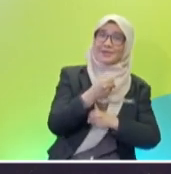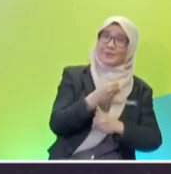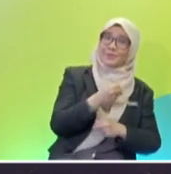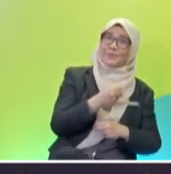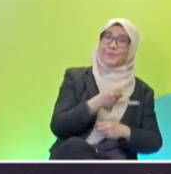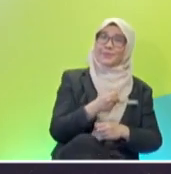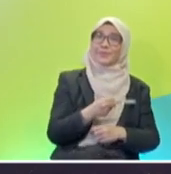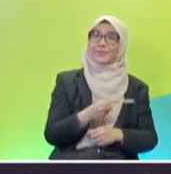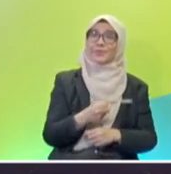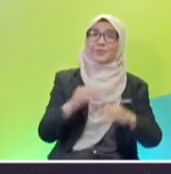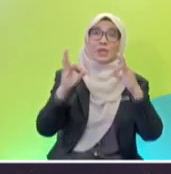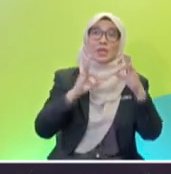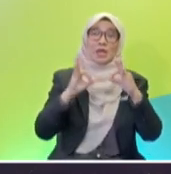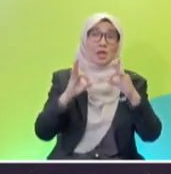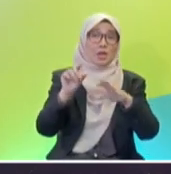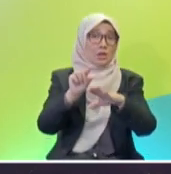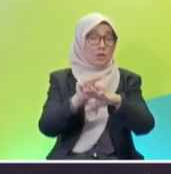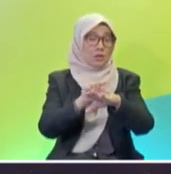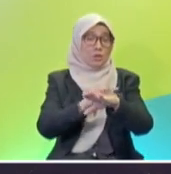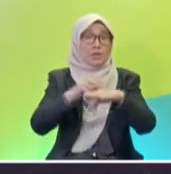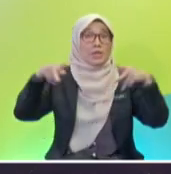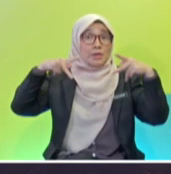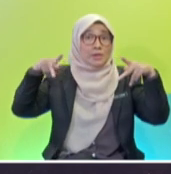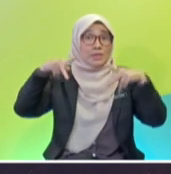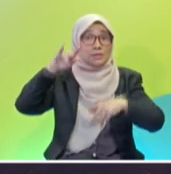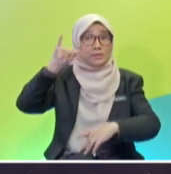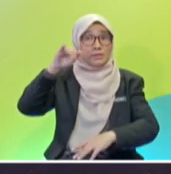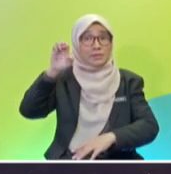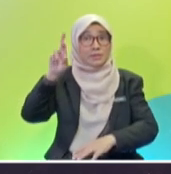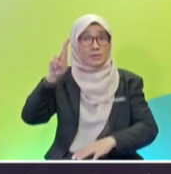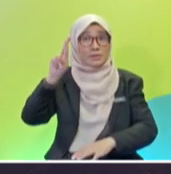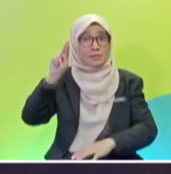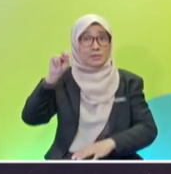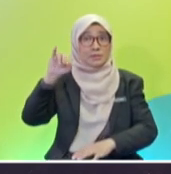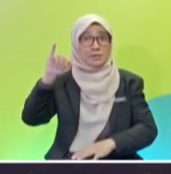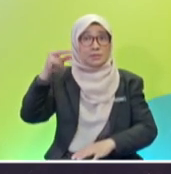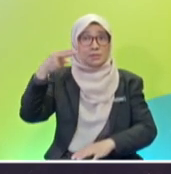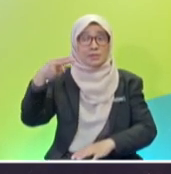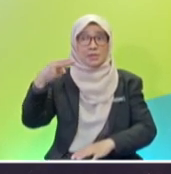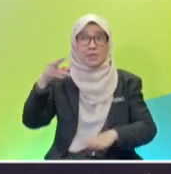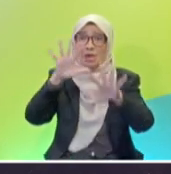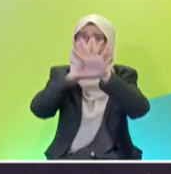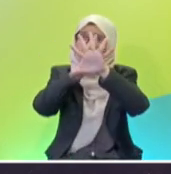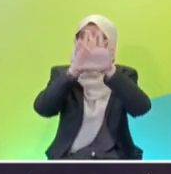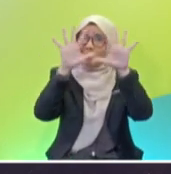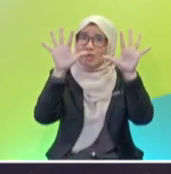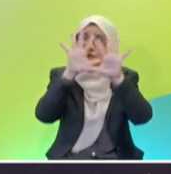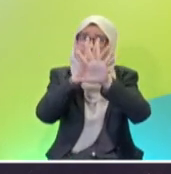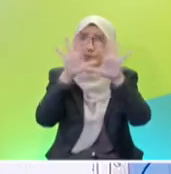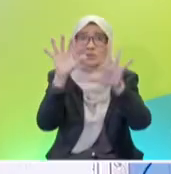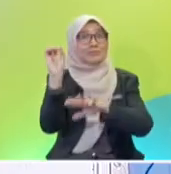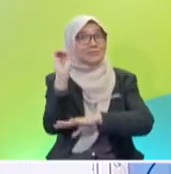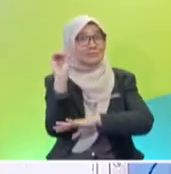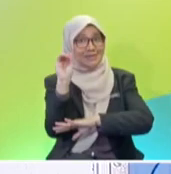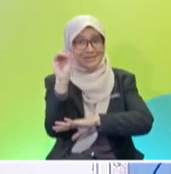gunakan plastik jernih ini, maka bayang-bayang tiada, cikgu. Tiada. Saya